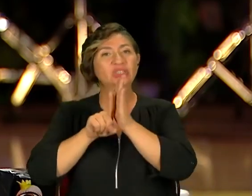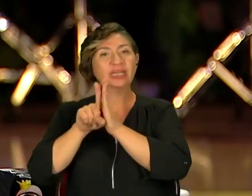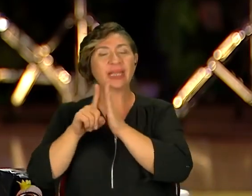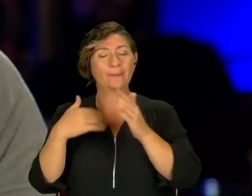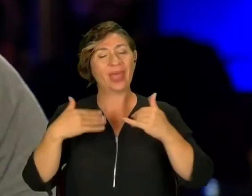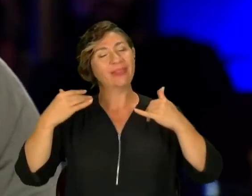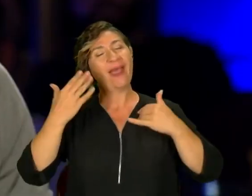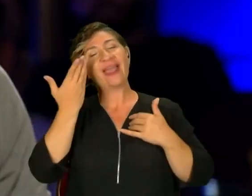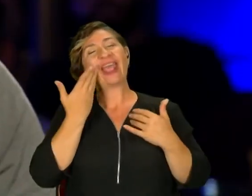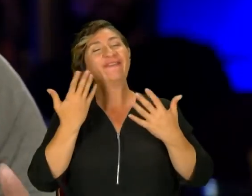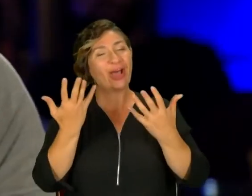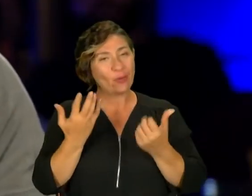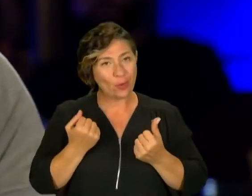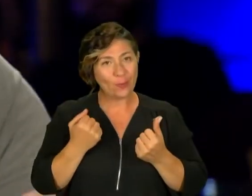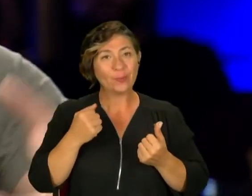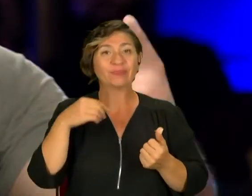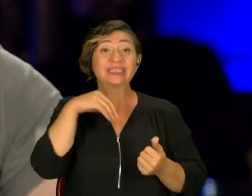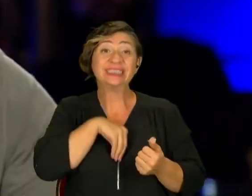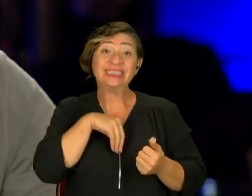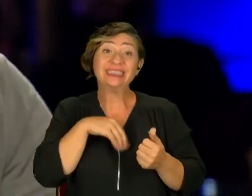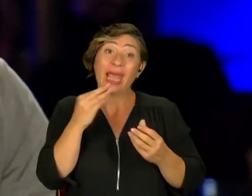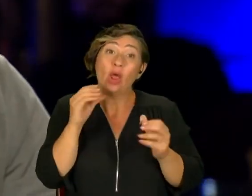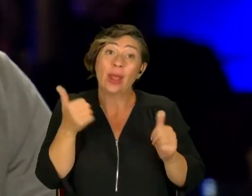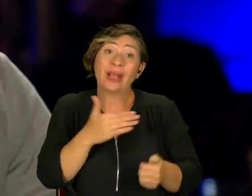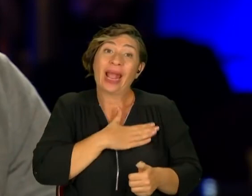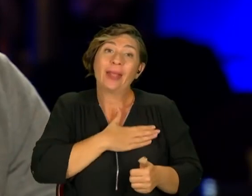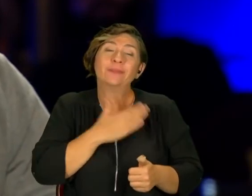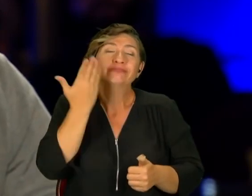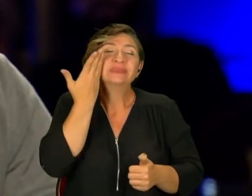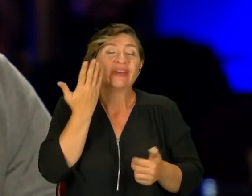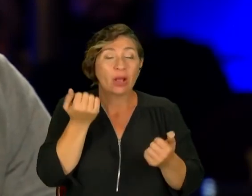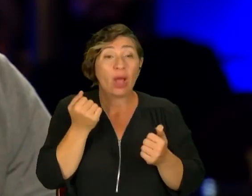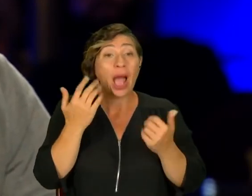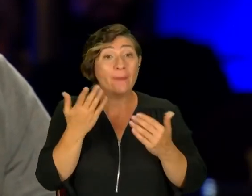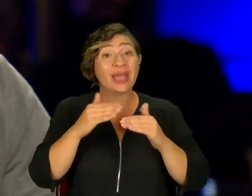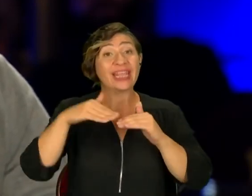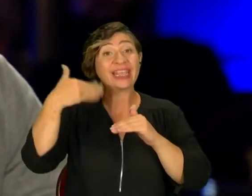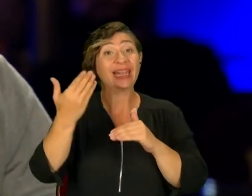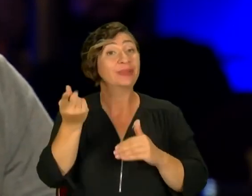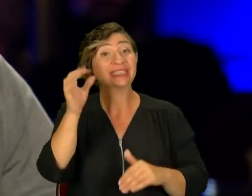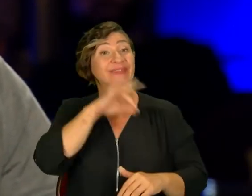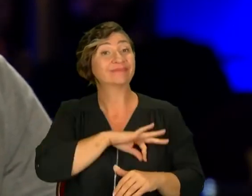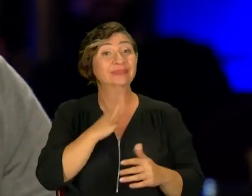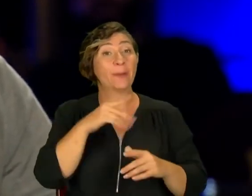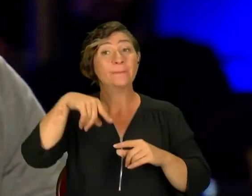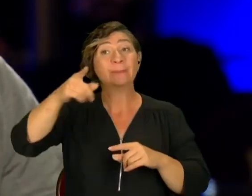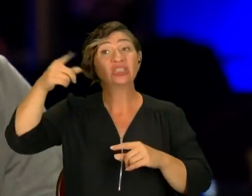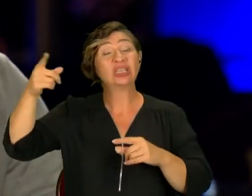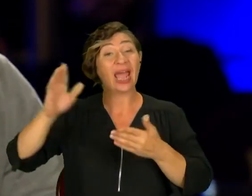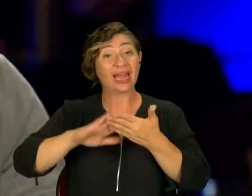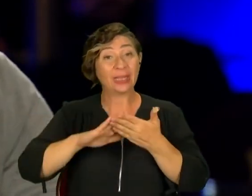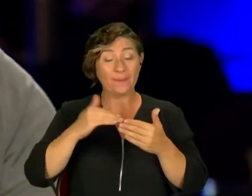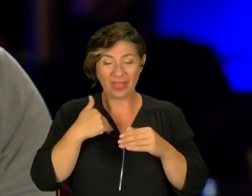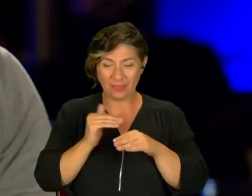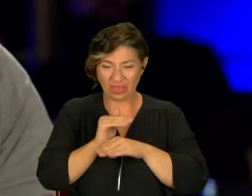tabii ki ben haz alıyorum. Her zaman manevi anlamda en önemlisi. Ama diğer bir getirisi de başka arkadaşların